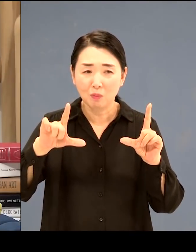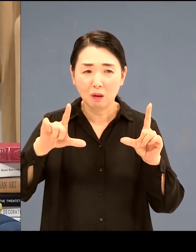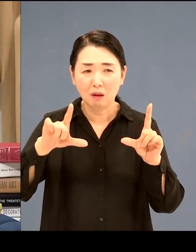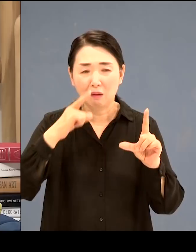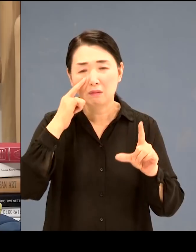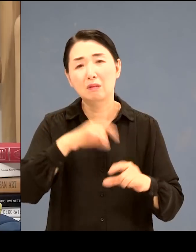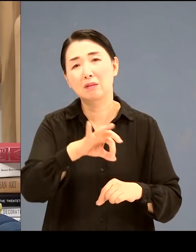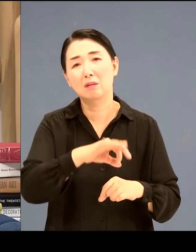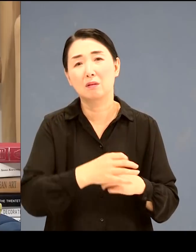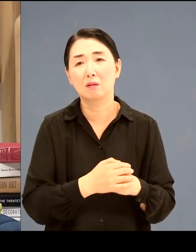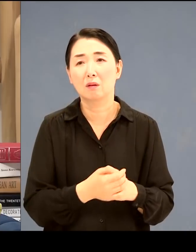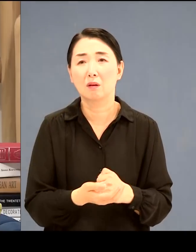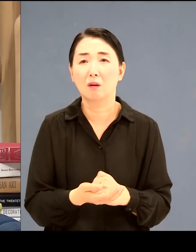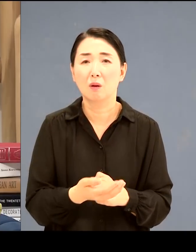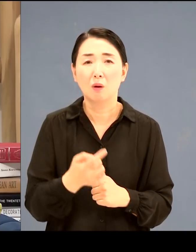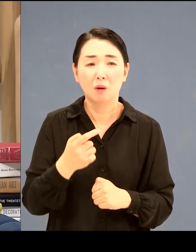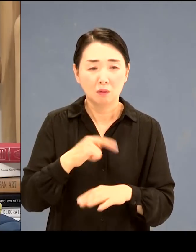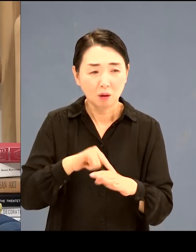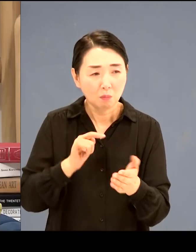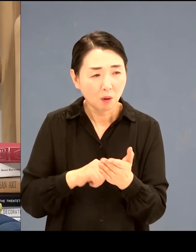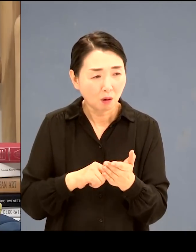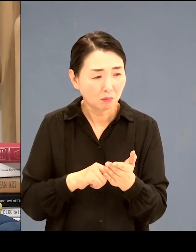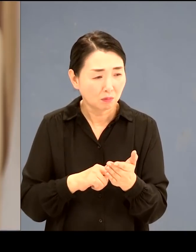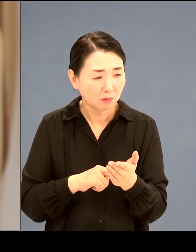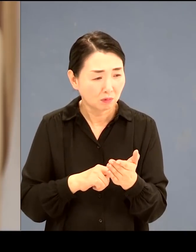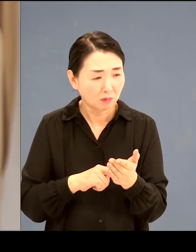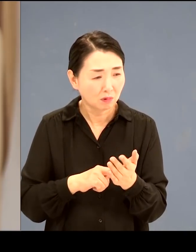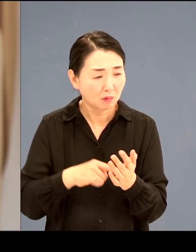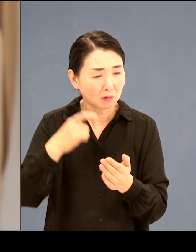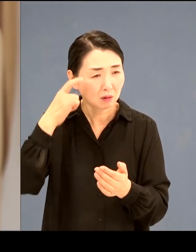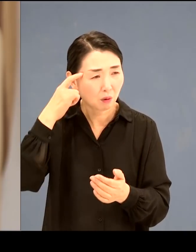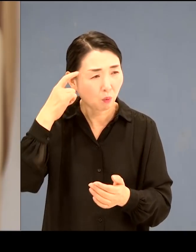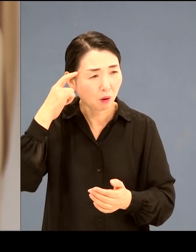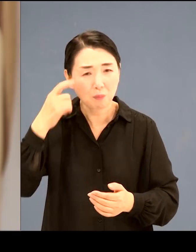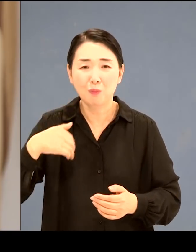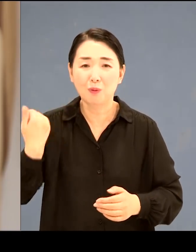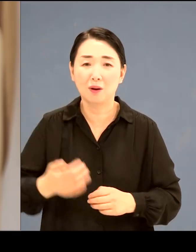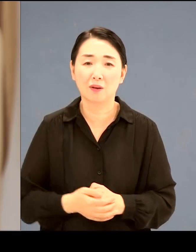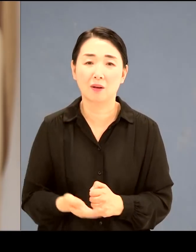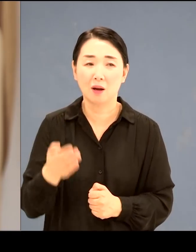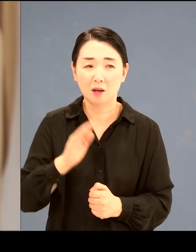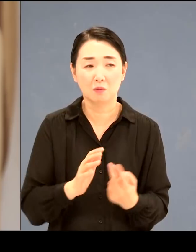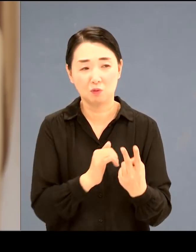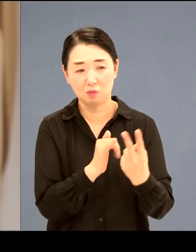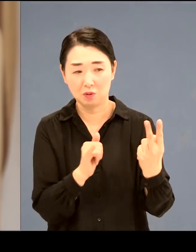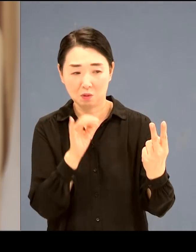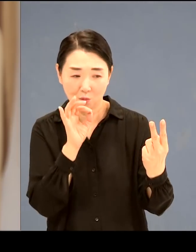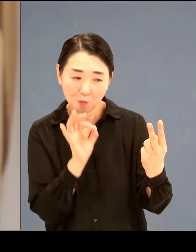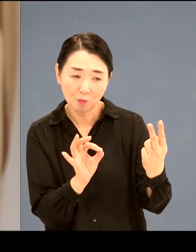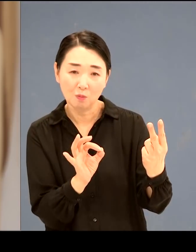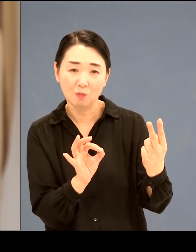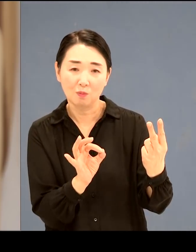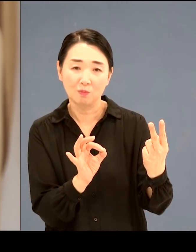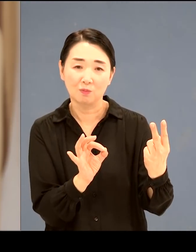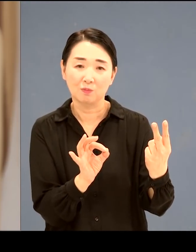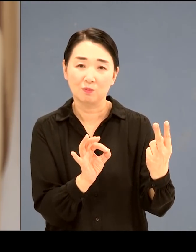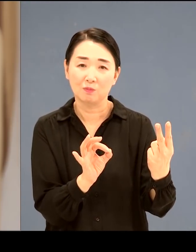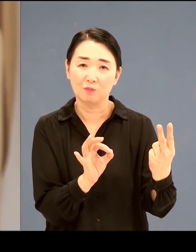왜 그런 생각이 들었는지 모르겠지만 제가 그분들을 되게